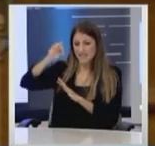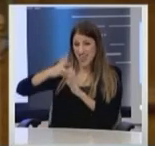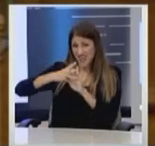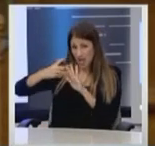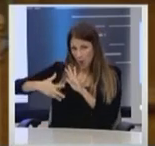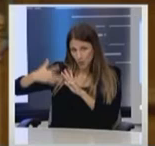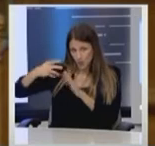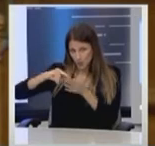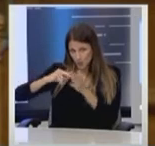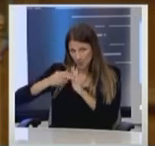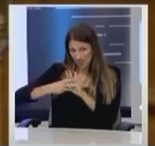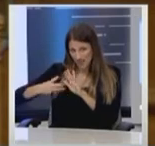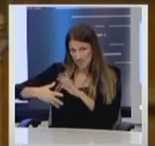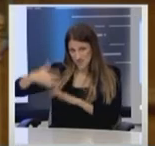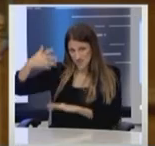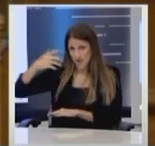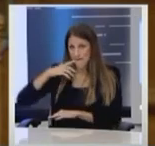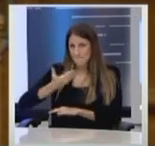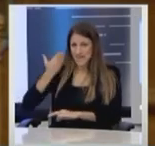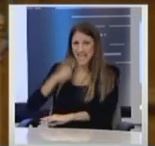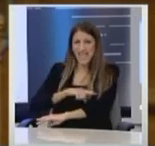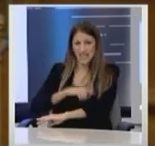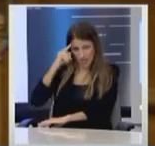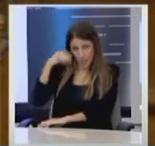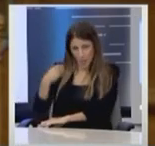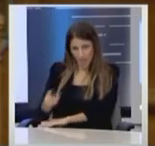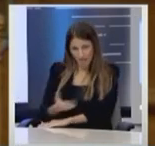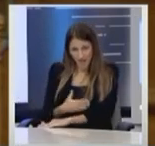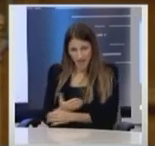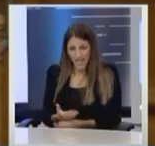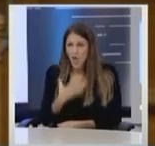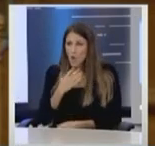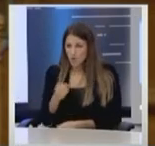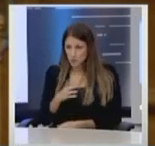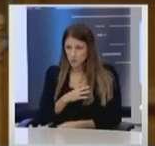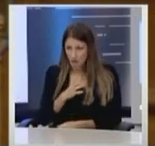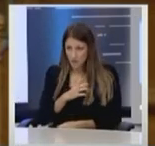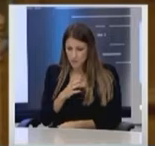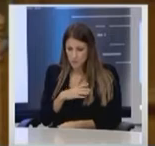προσέξτε, χωρίς ιατρική γνωμάτευση, διότι λέει